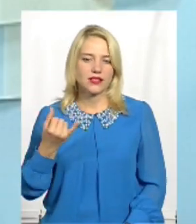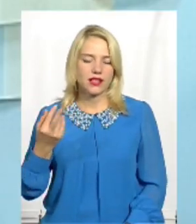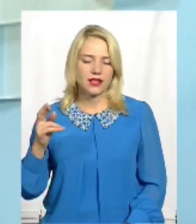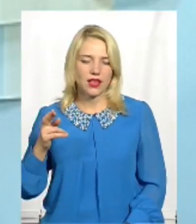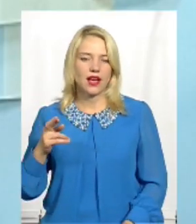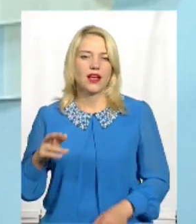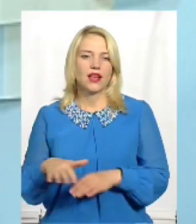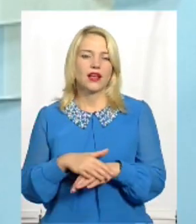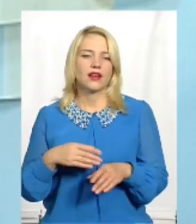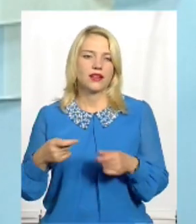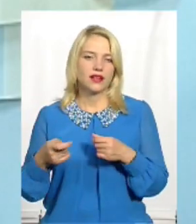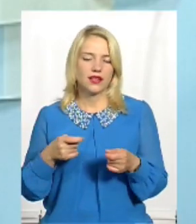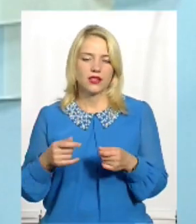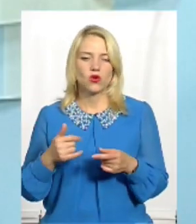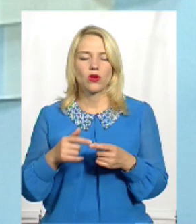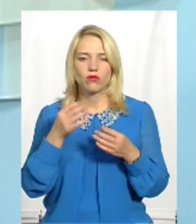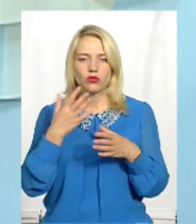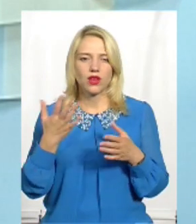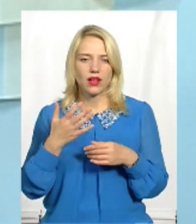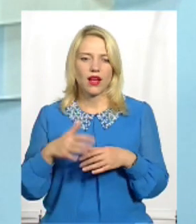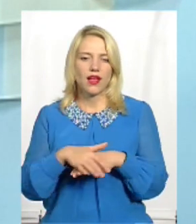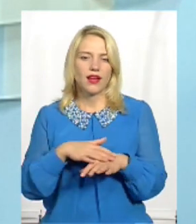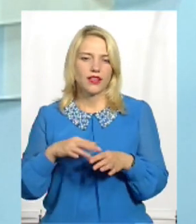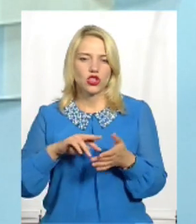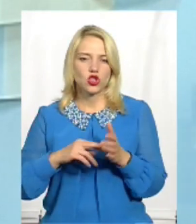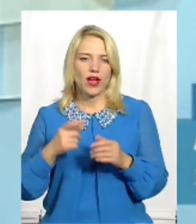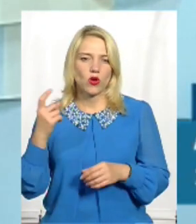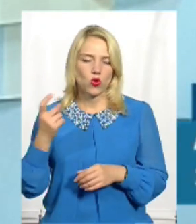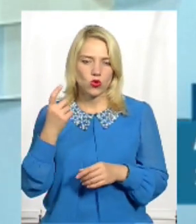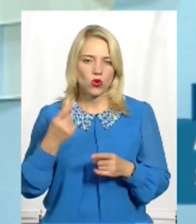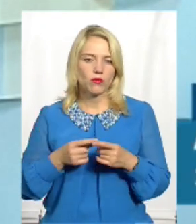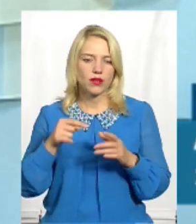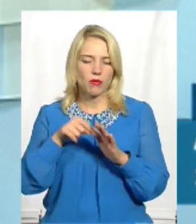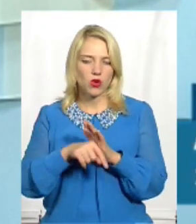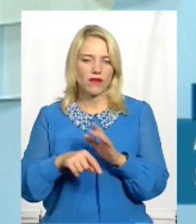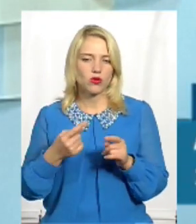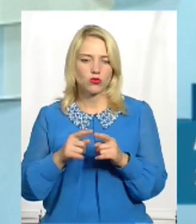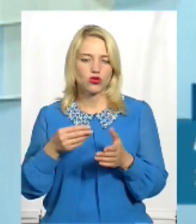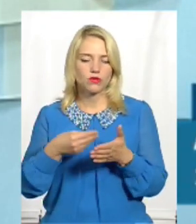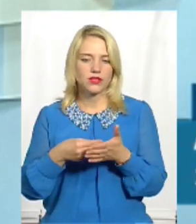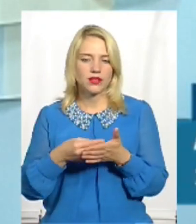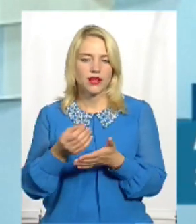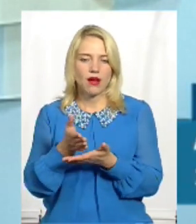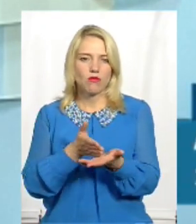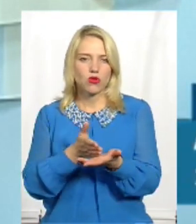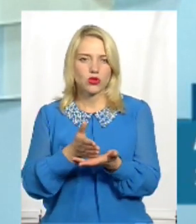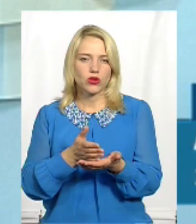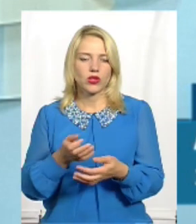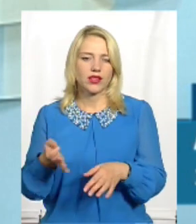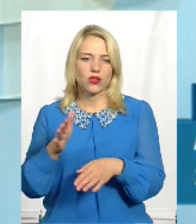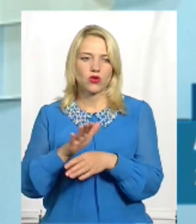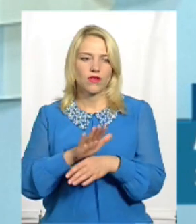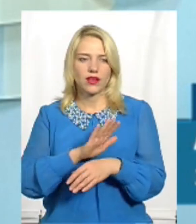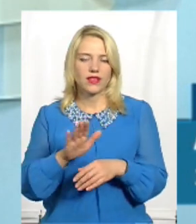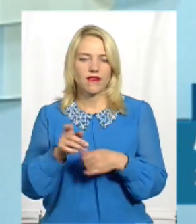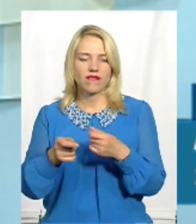Якби будь-яка риночна економіка полягає в тому, щоб ціну на послуги диктувала не влада, не державна,